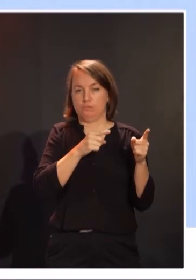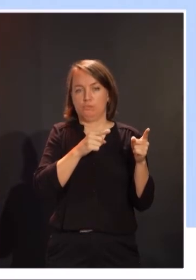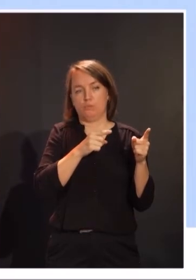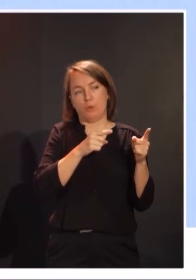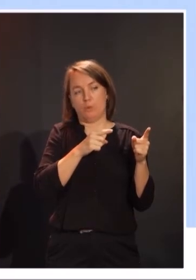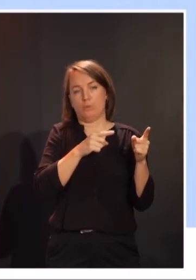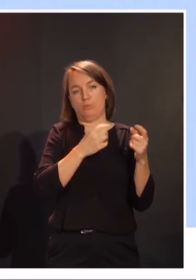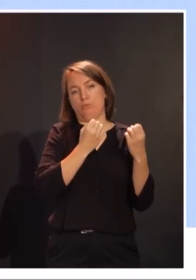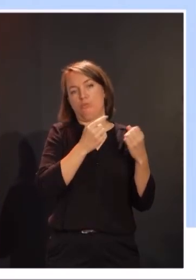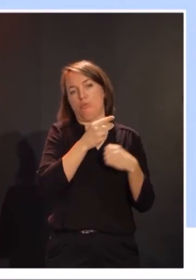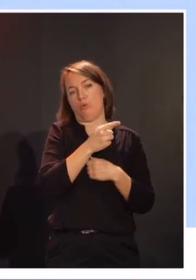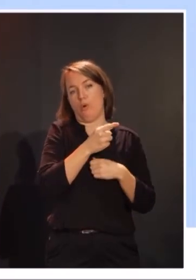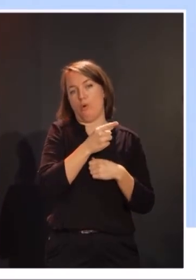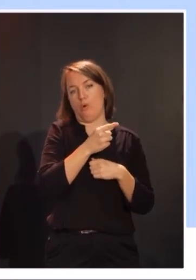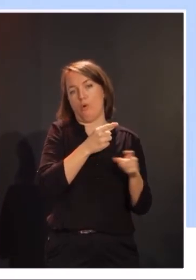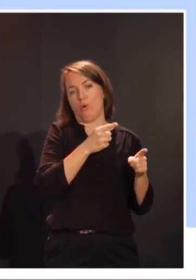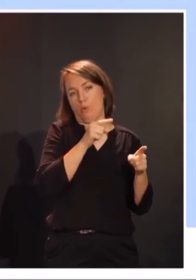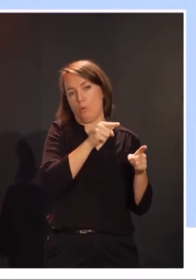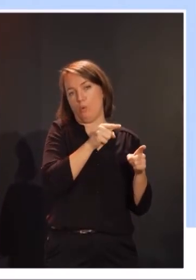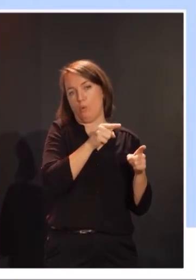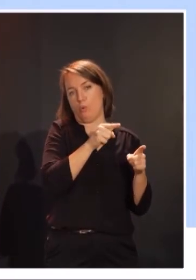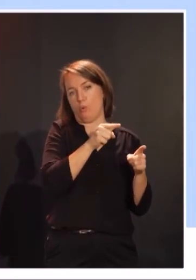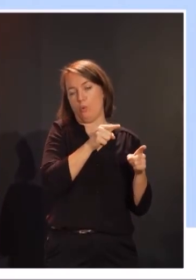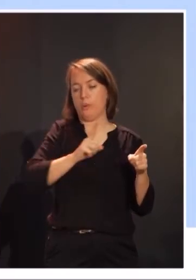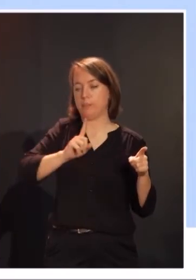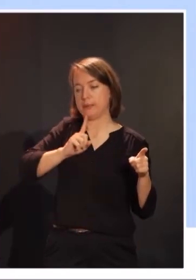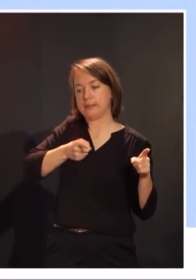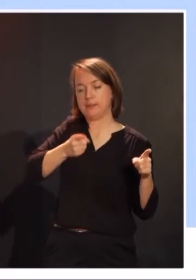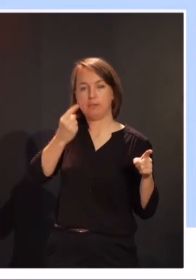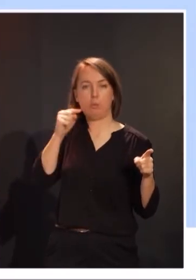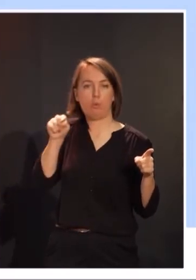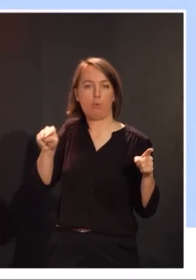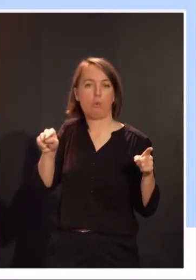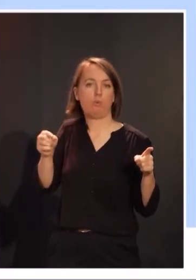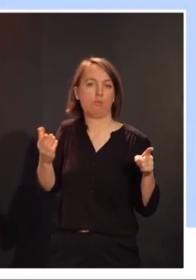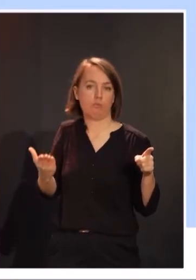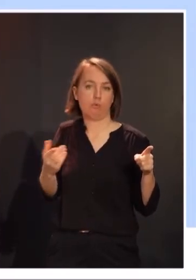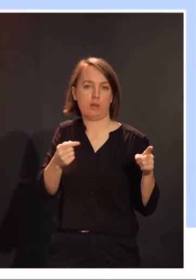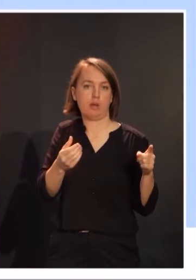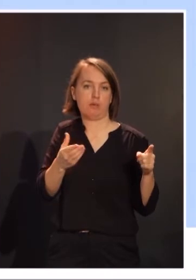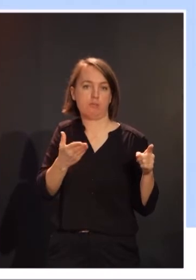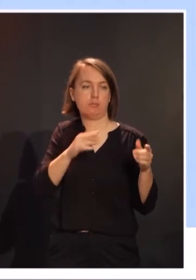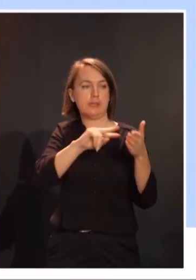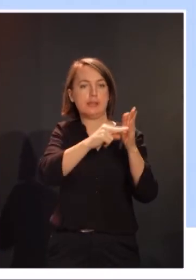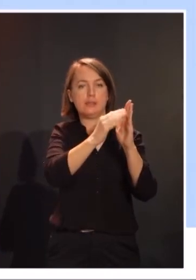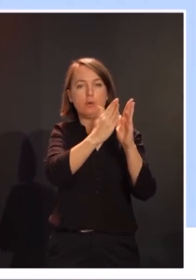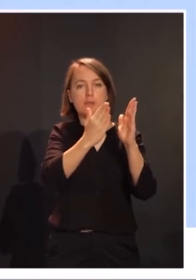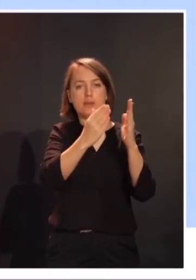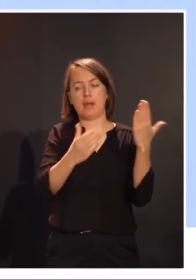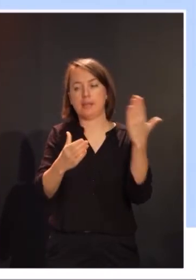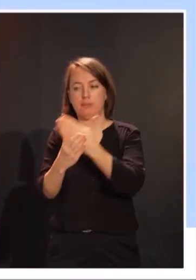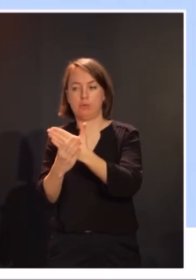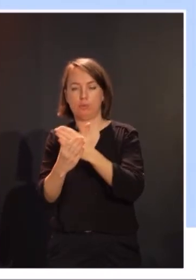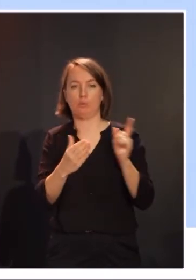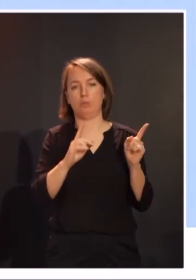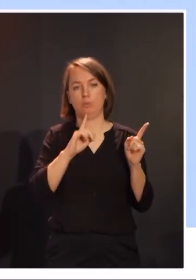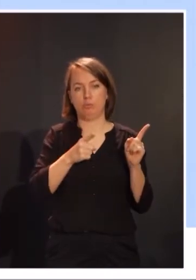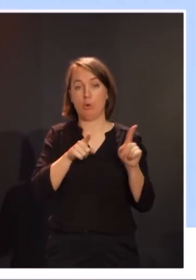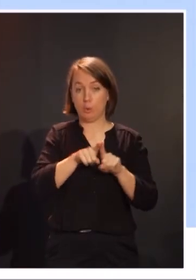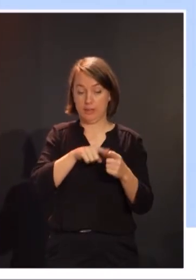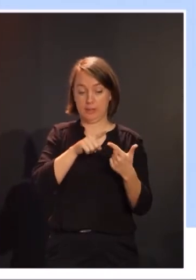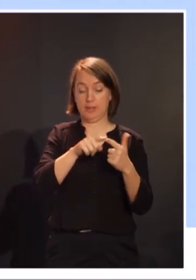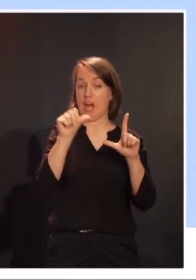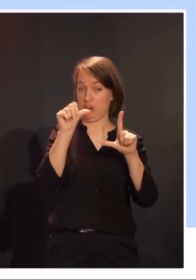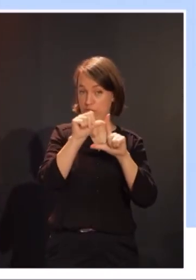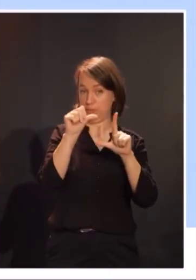ces professionnels, hein, qui prescrivent donc l'intervention de la Technicotech Effort. La GFIP également en